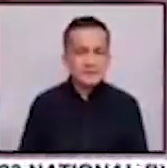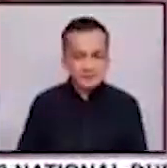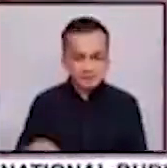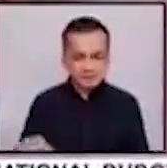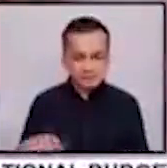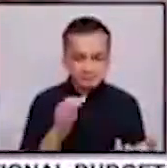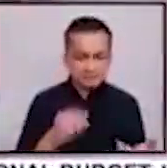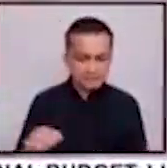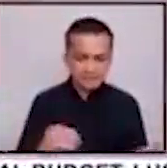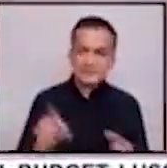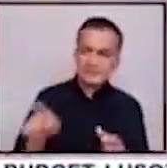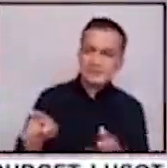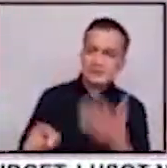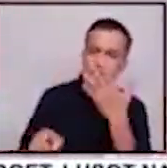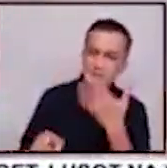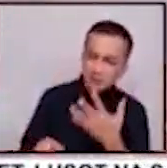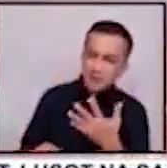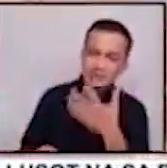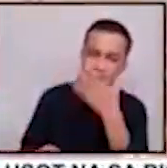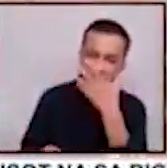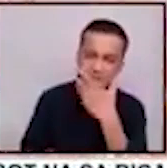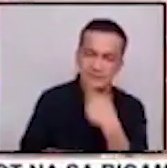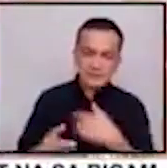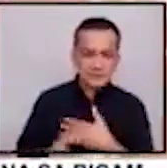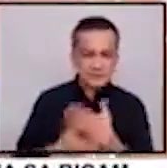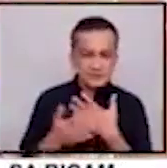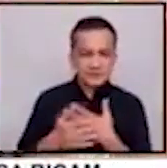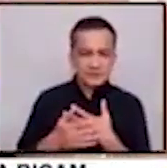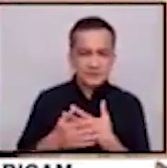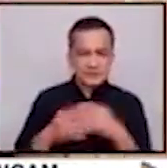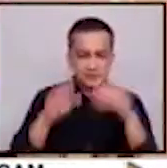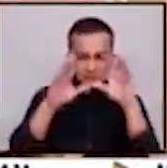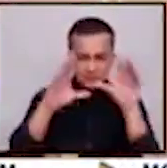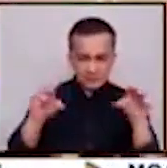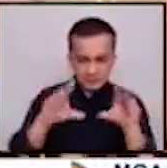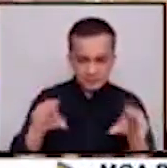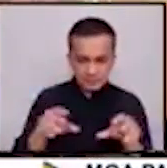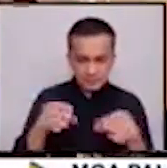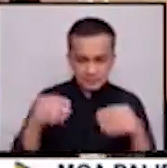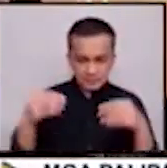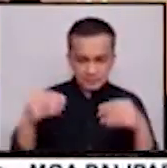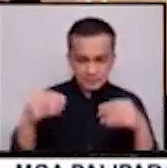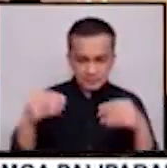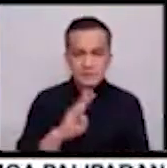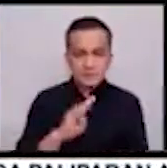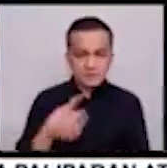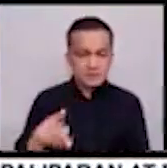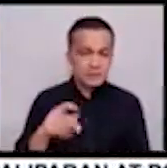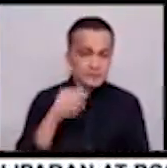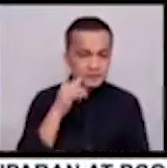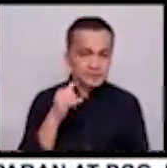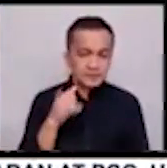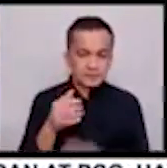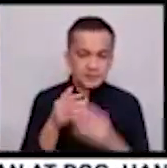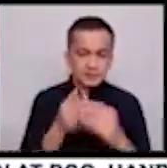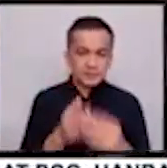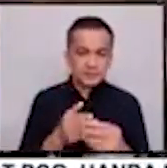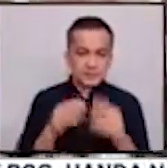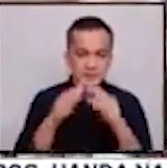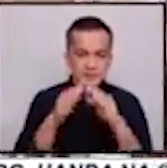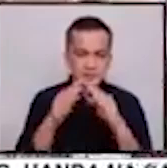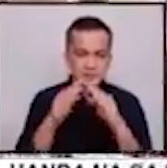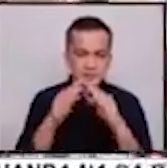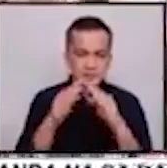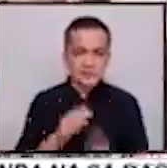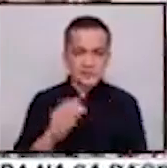Makulay at masaya ang naging Christmas tree lighting ceremony sa Batasang Pambansa kagabi na pinangunahan ni House Speaker Martin